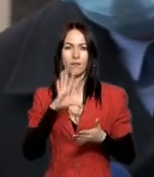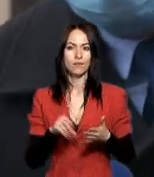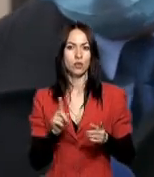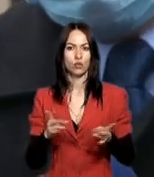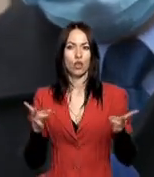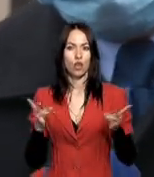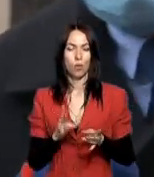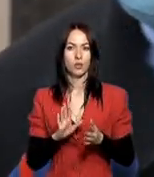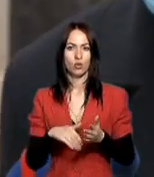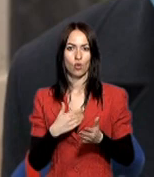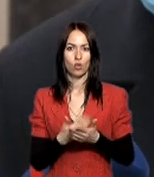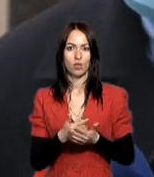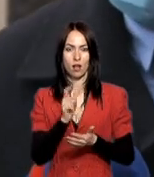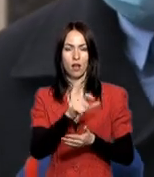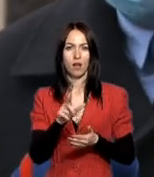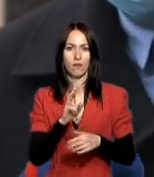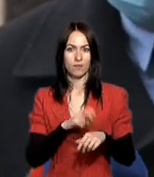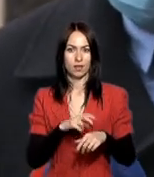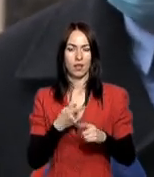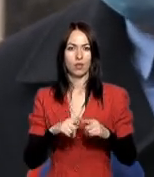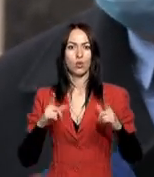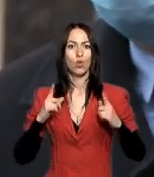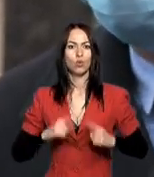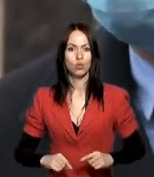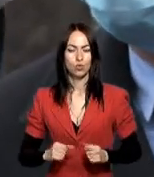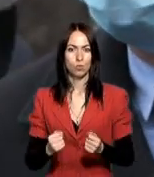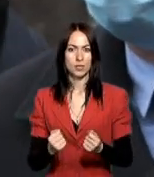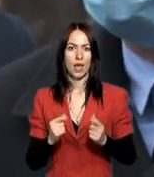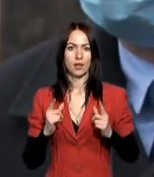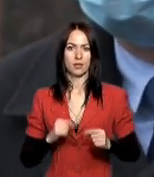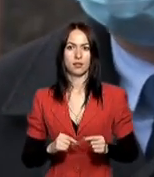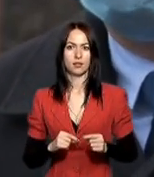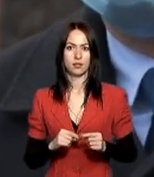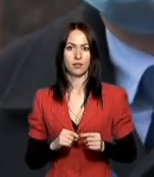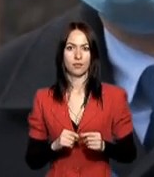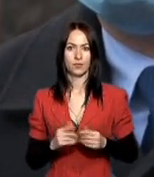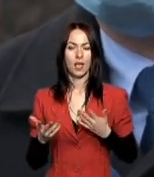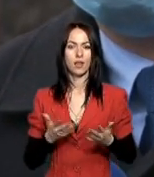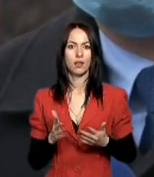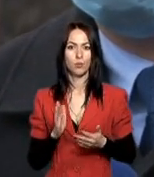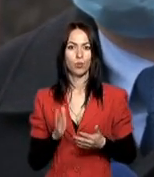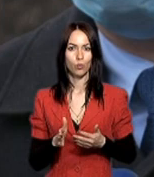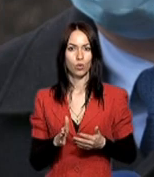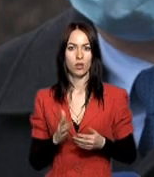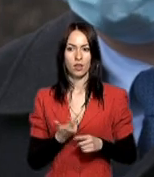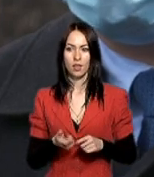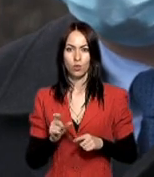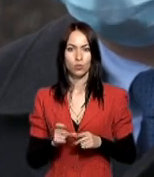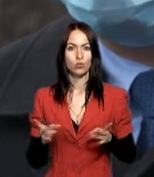для ШВЛів. Це костюми захисні, які були так вкрай